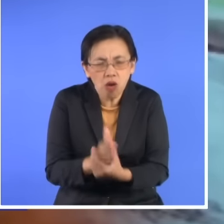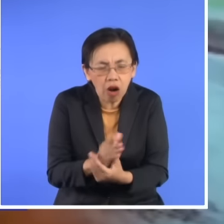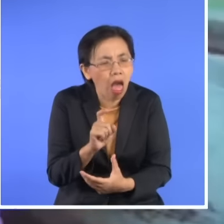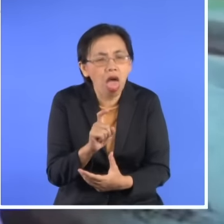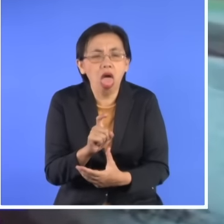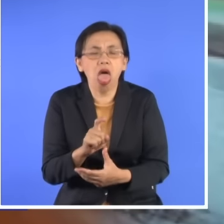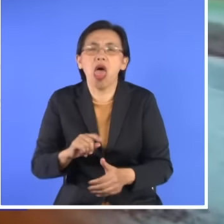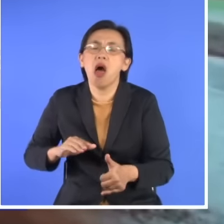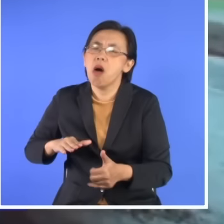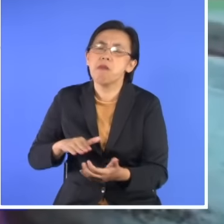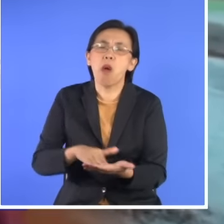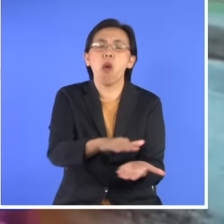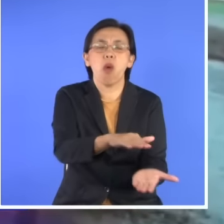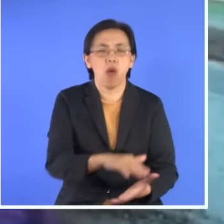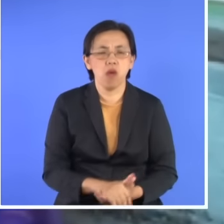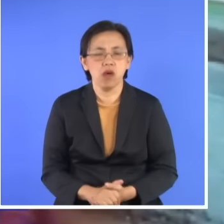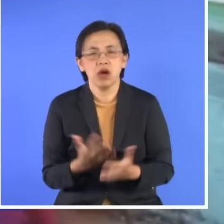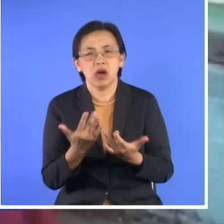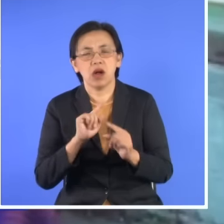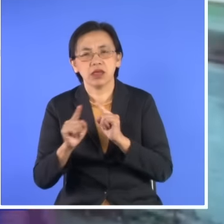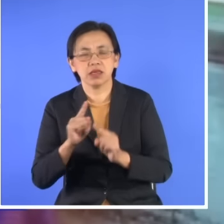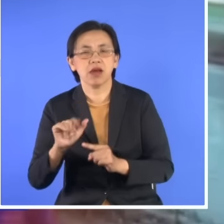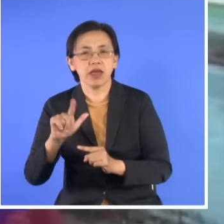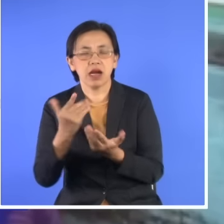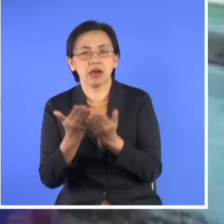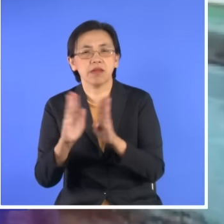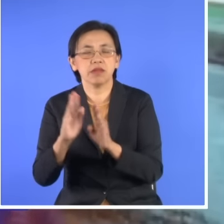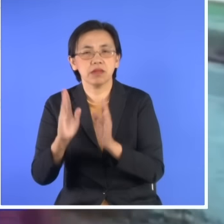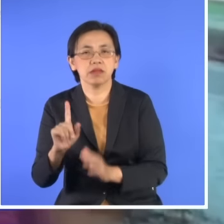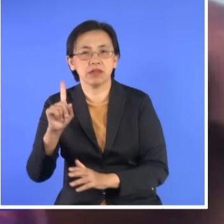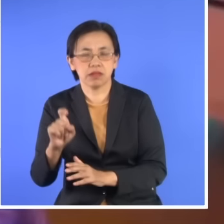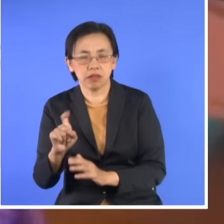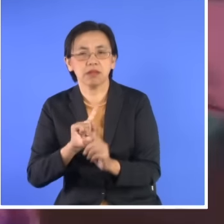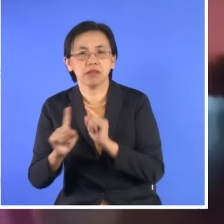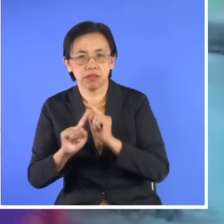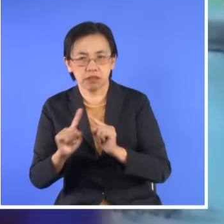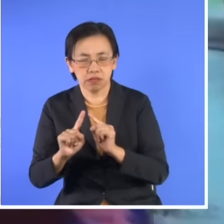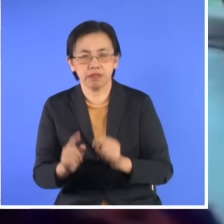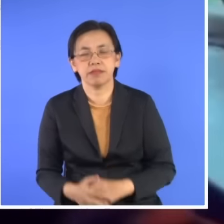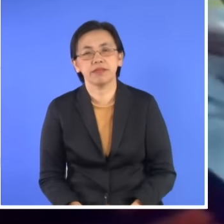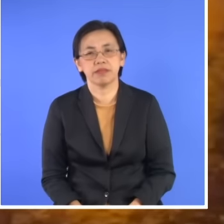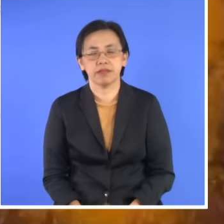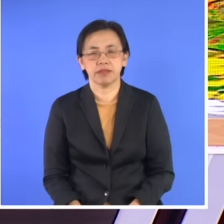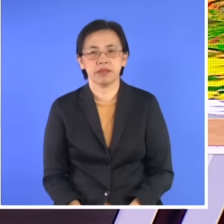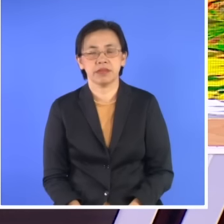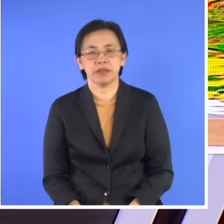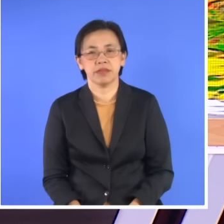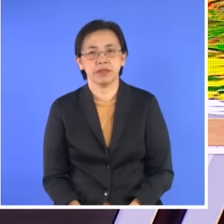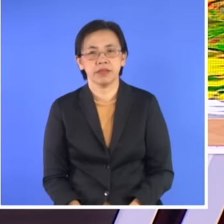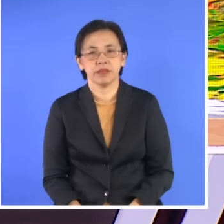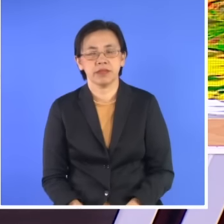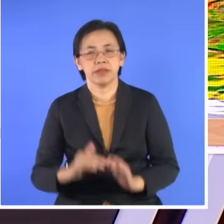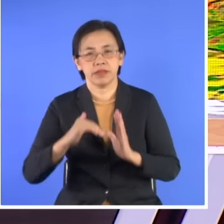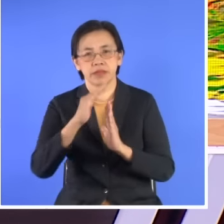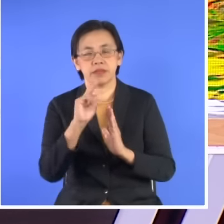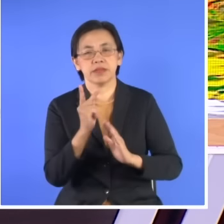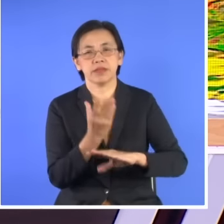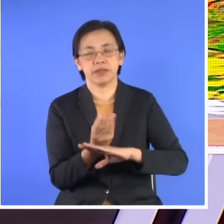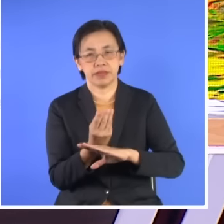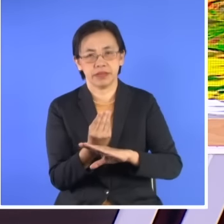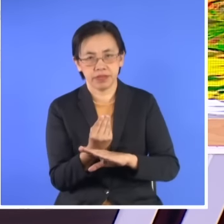สอบปากคำต่อนะคะแล้วก็จะติดต่อญาติผู้ตายค่ะไม่ทันใช่มที่จังหวัดกำแพงเพชรเบอก